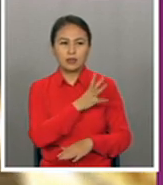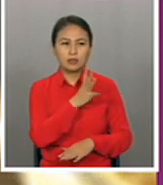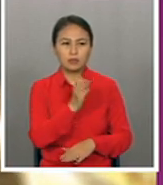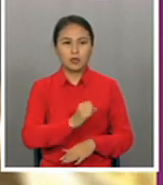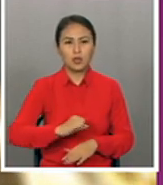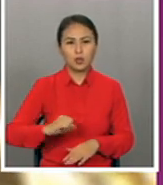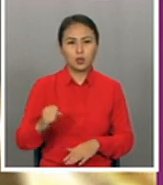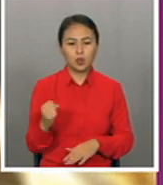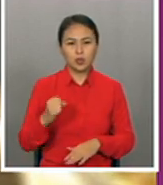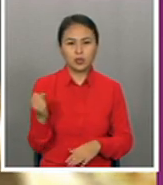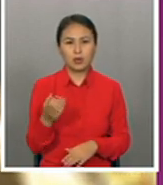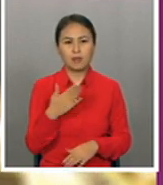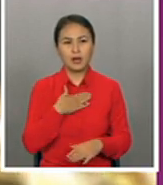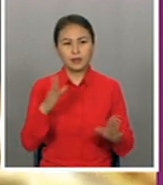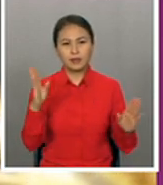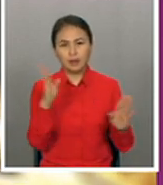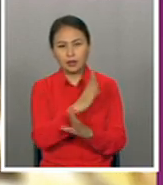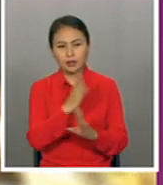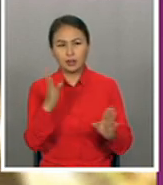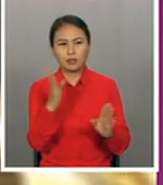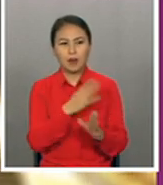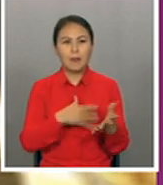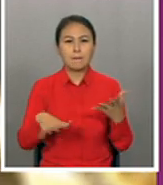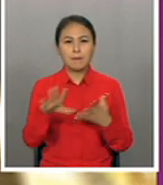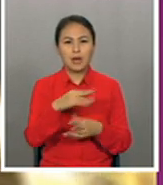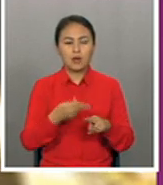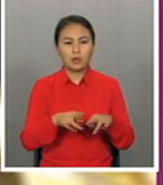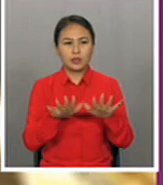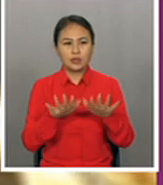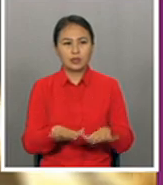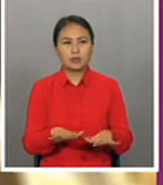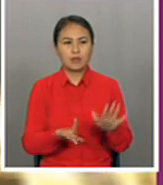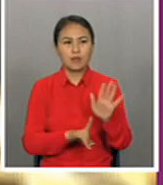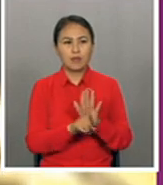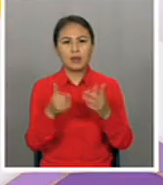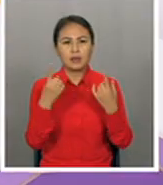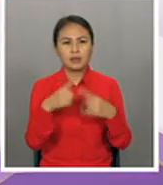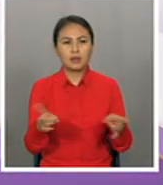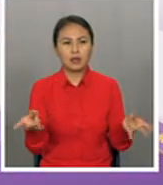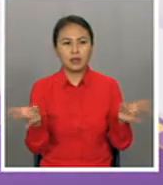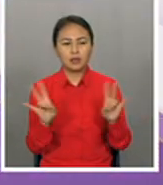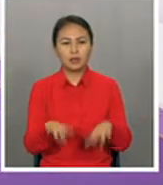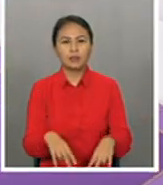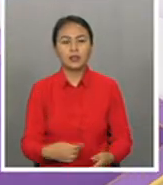достар ма, тағдырым ба, бәрі осында, басқасы қалдығында.